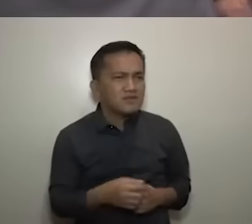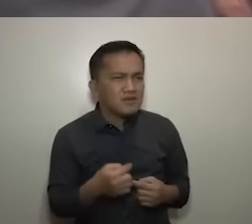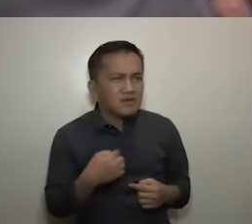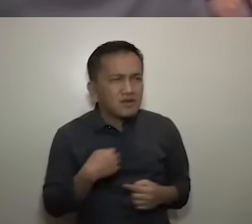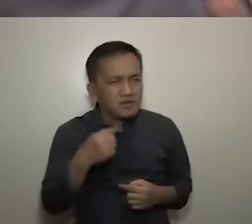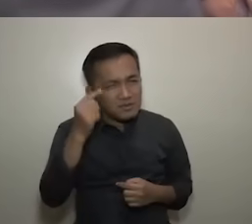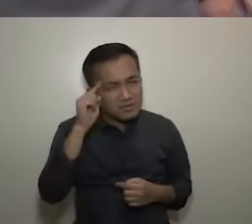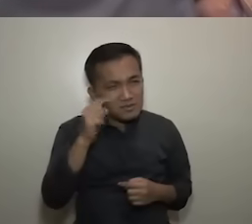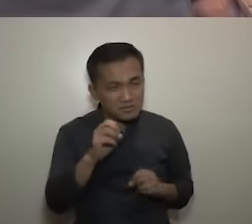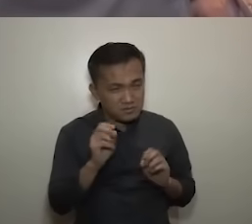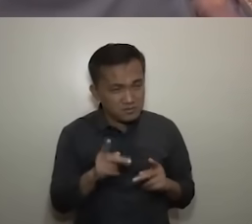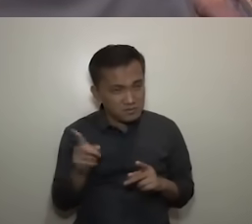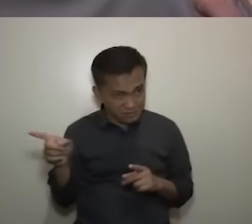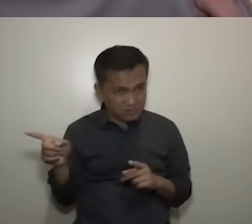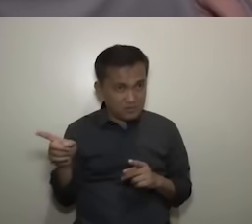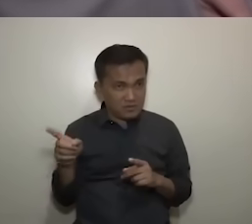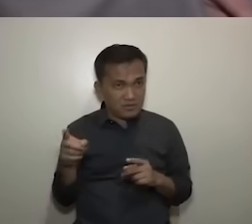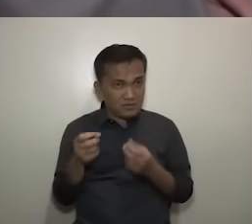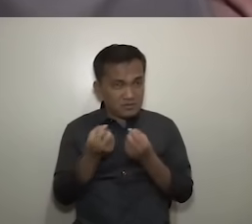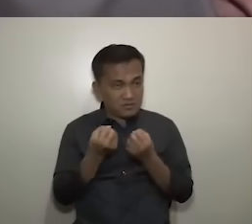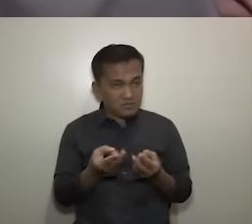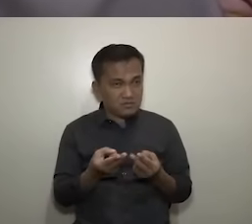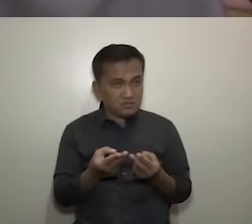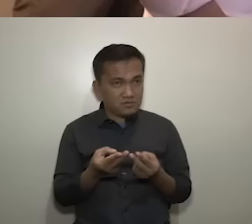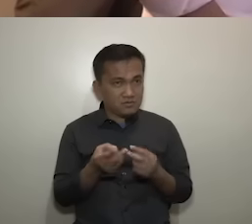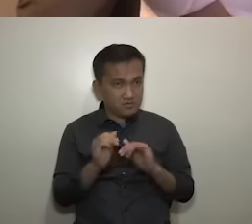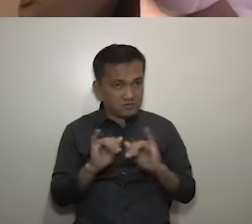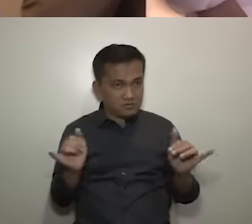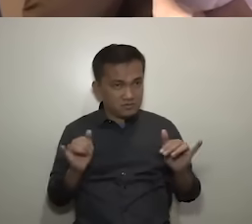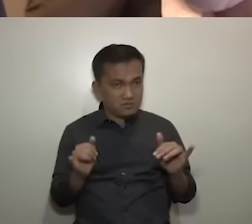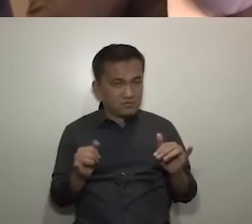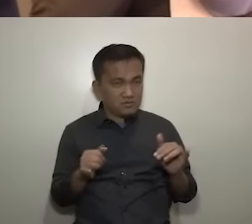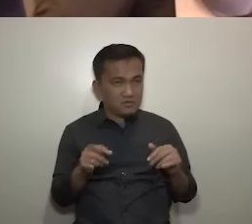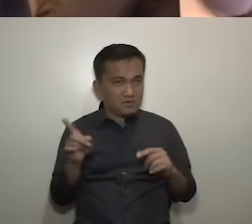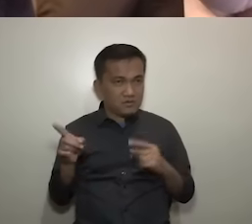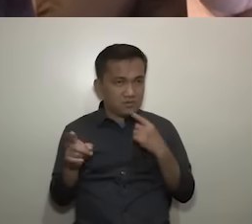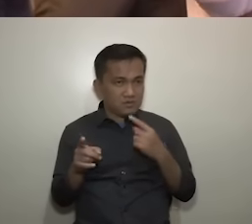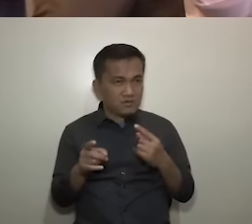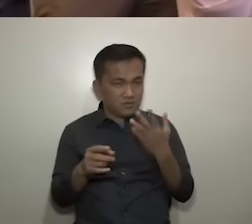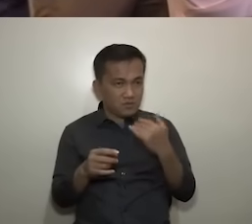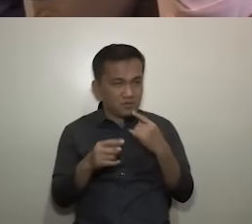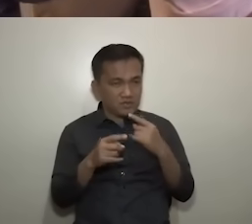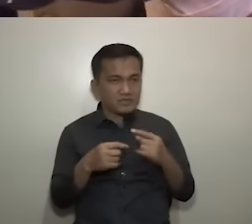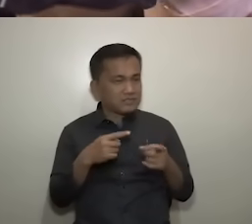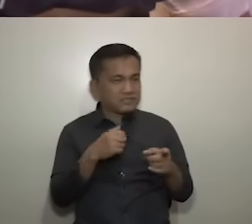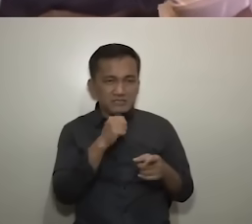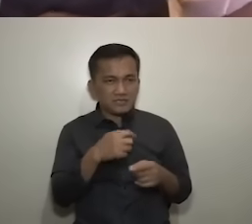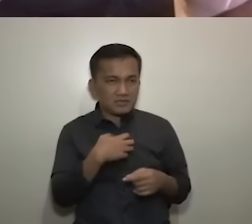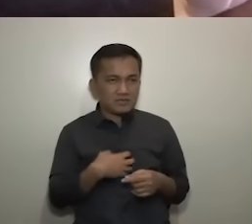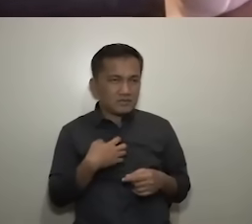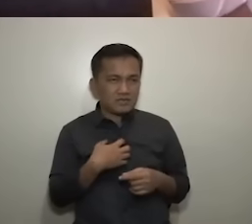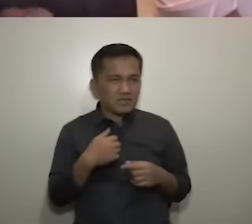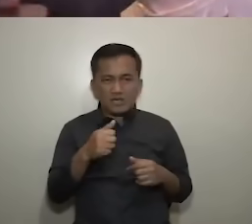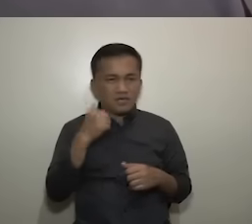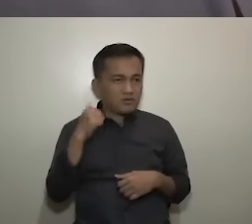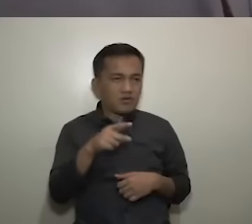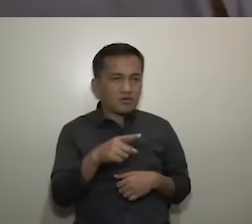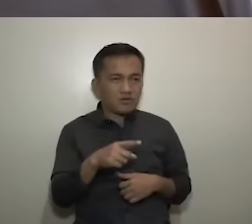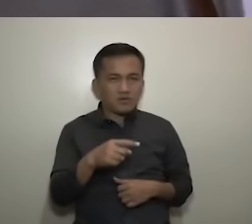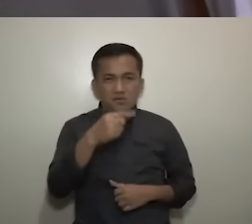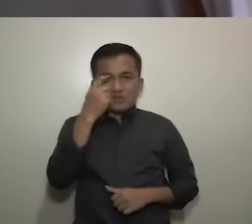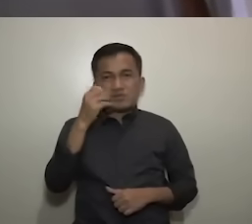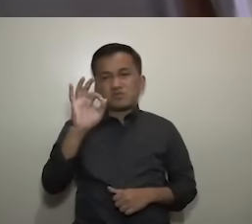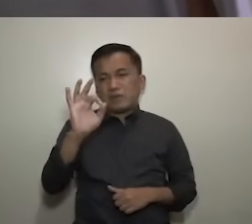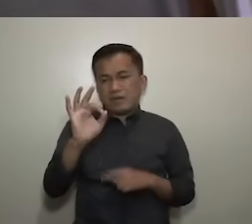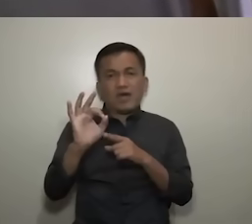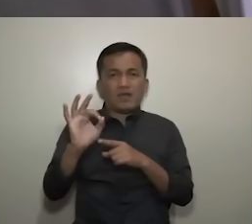sabi ko, okay lang pala sa kinakasama ko ng ganito. Pero ba't di ka pumalag? Di mo sinabi, ayoko to. Dahil sa